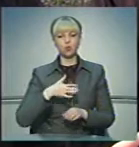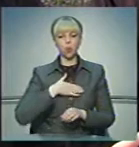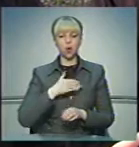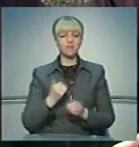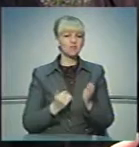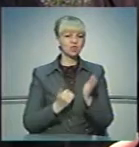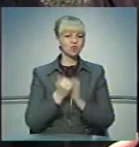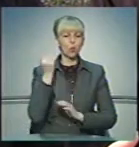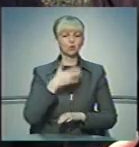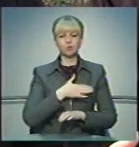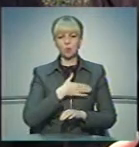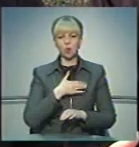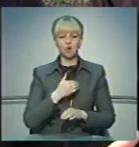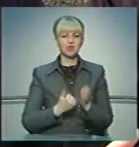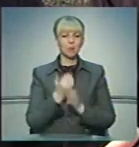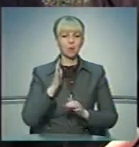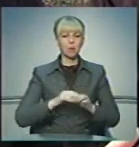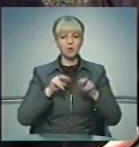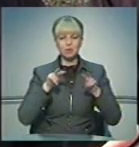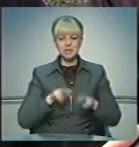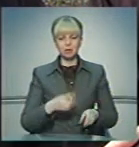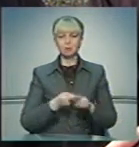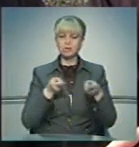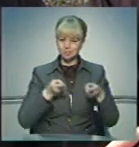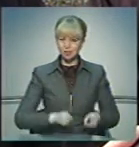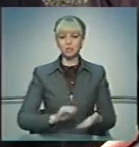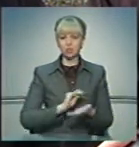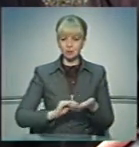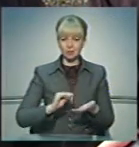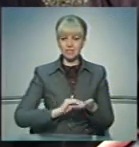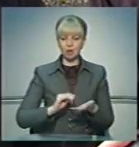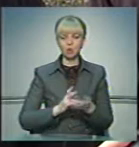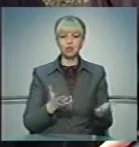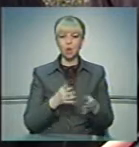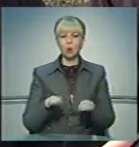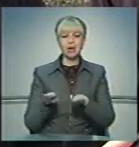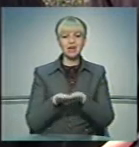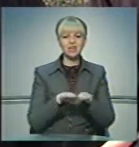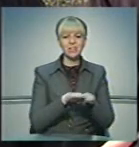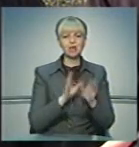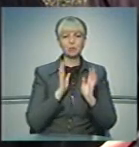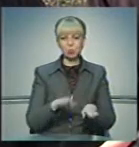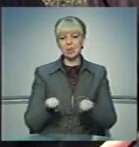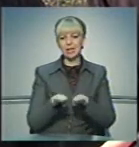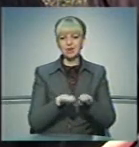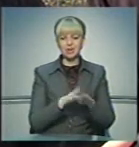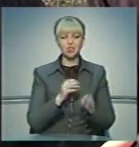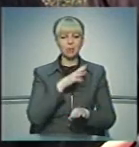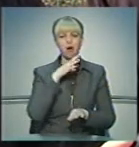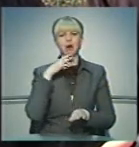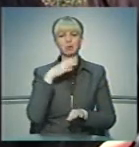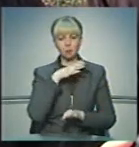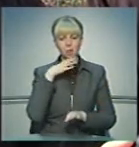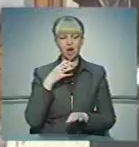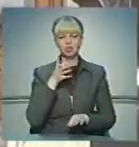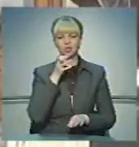високої духовності, високого професіоналізму. Це справжня письменниця, на яку рівняються і будуть рівнятися ще багато і